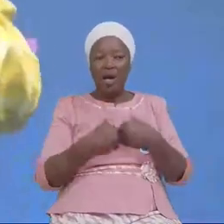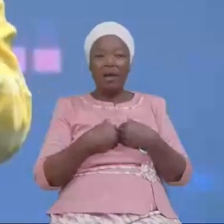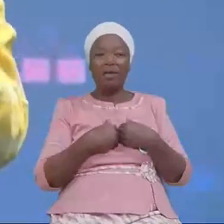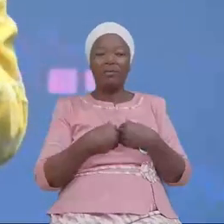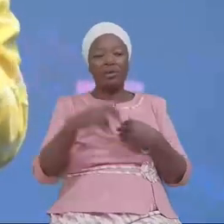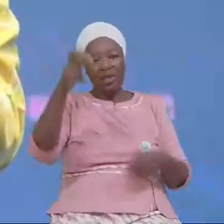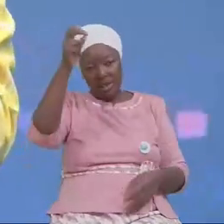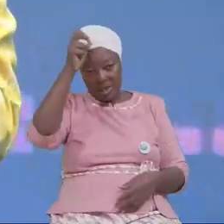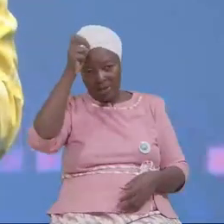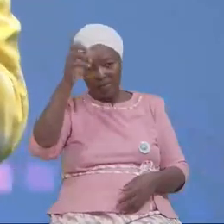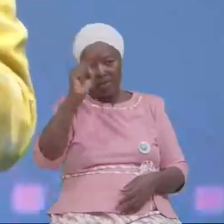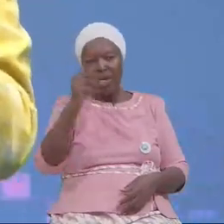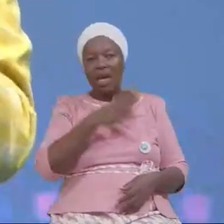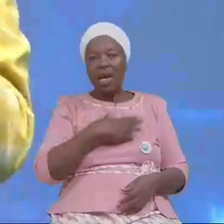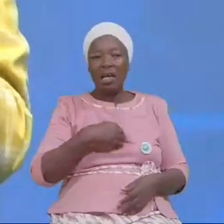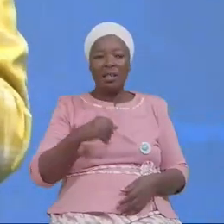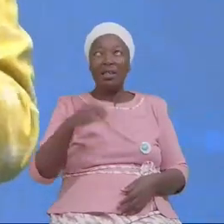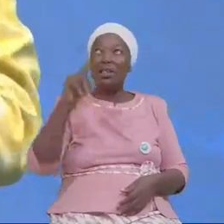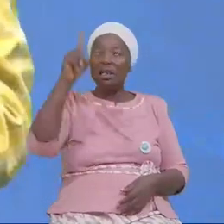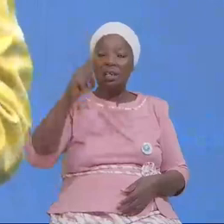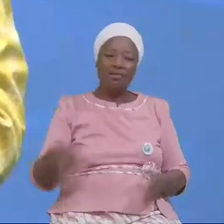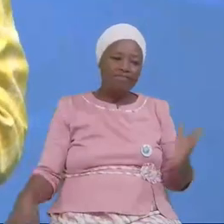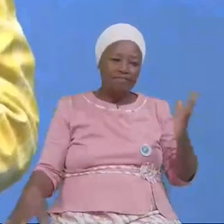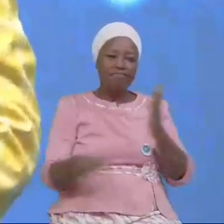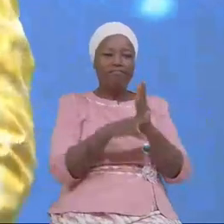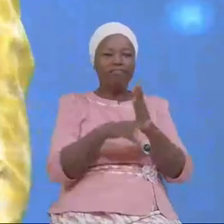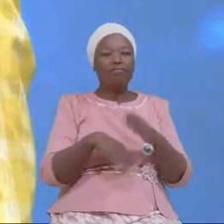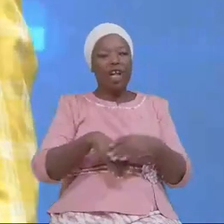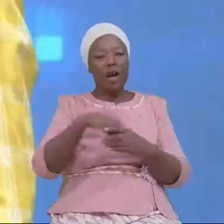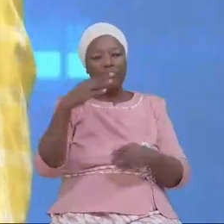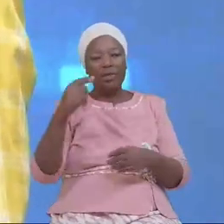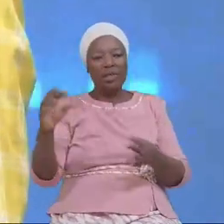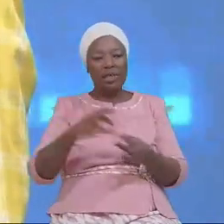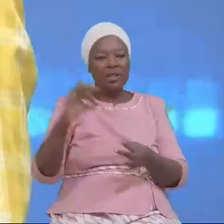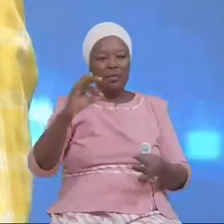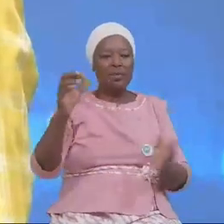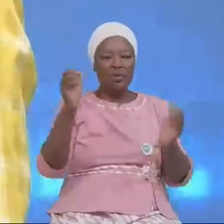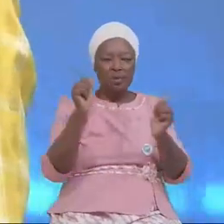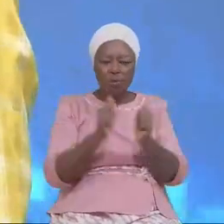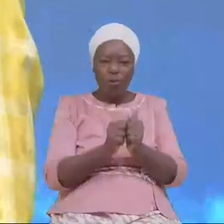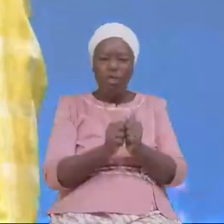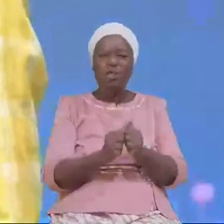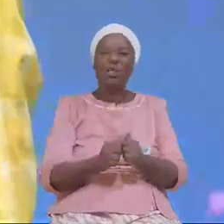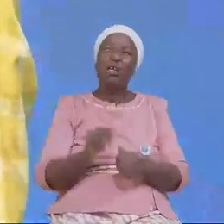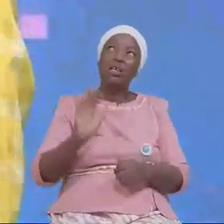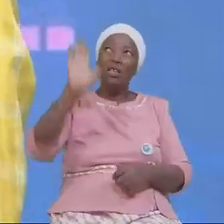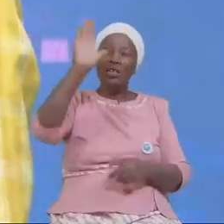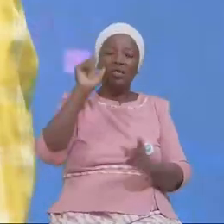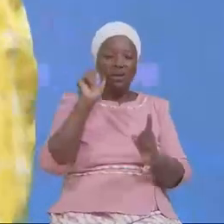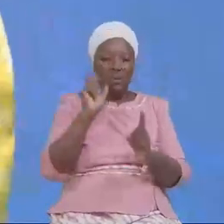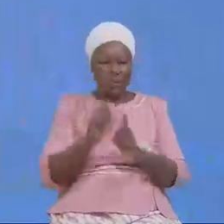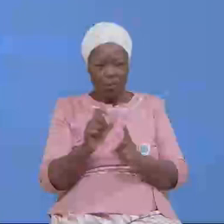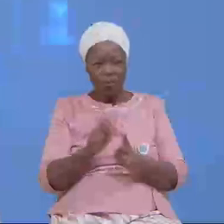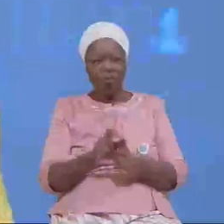Il chassa les esprits par sa parole.